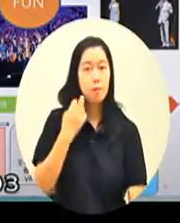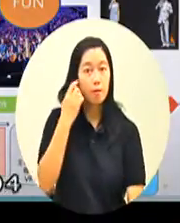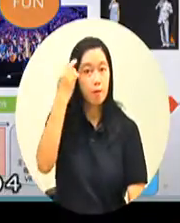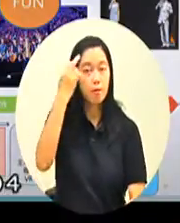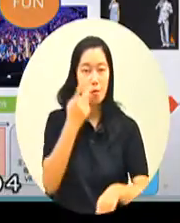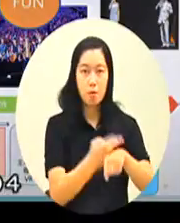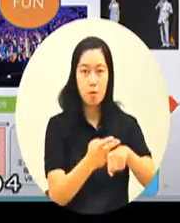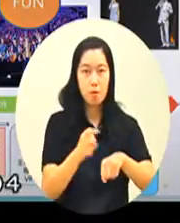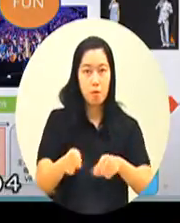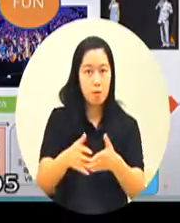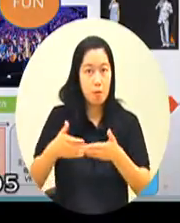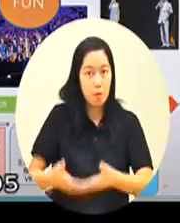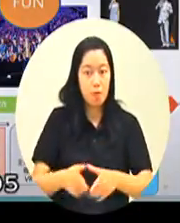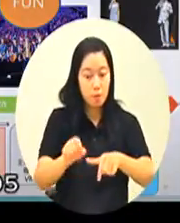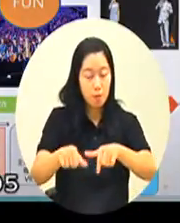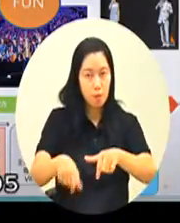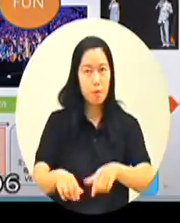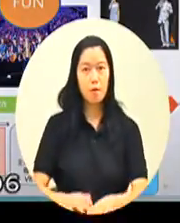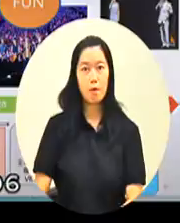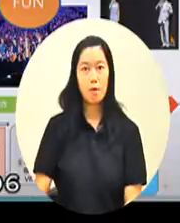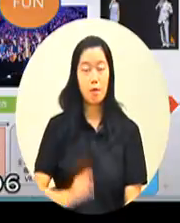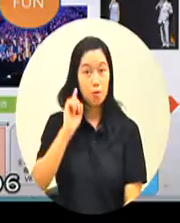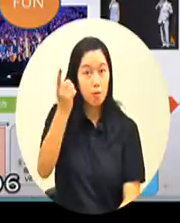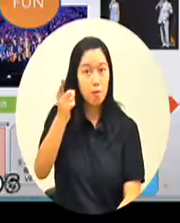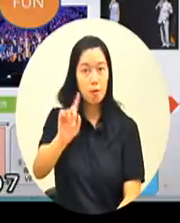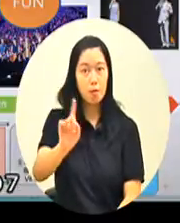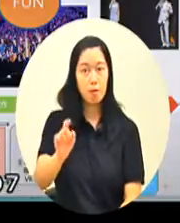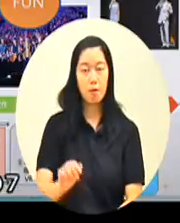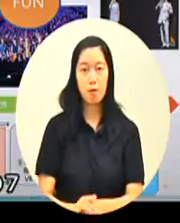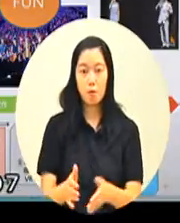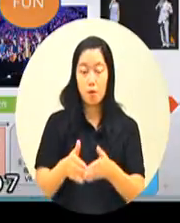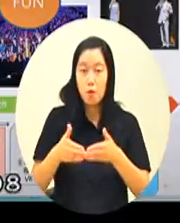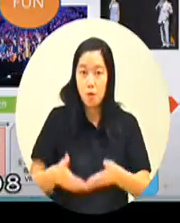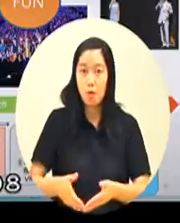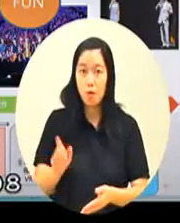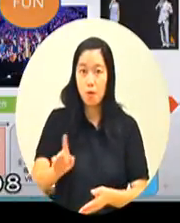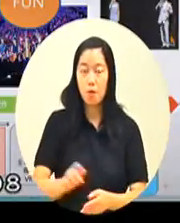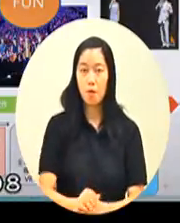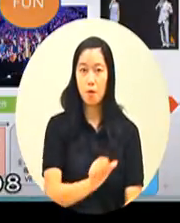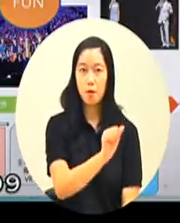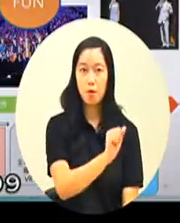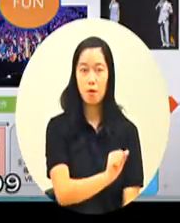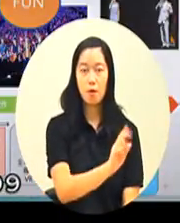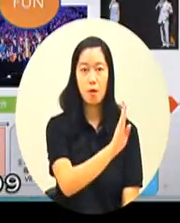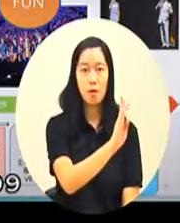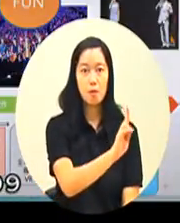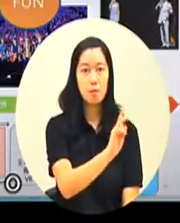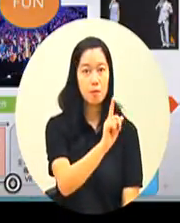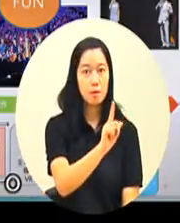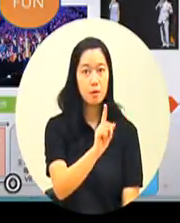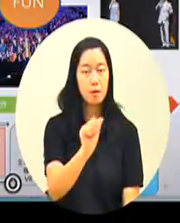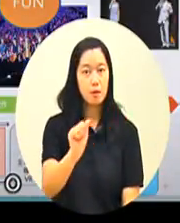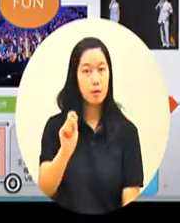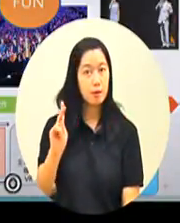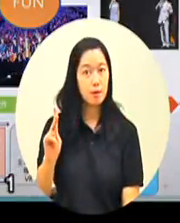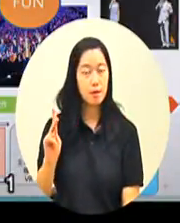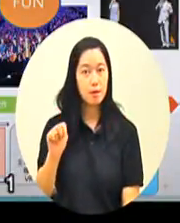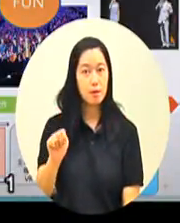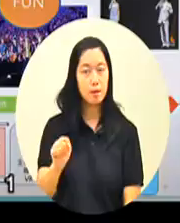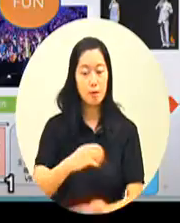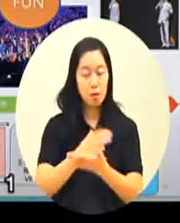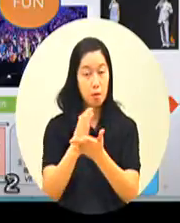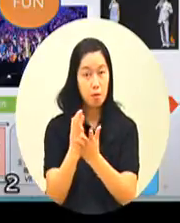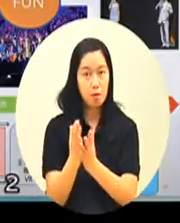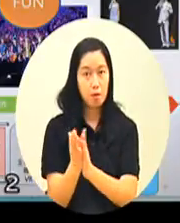重要的一些企业。那尤其大家现在最关心的，包括是 VR 还有 AR 这些相关技术的发展，对娱乐事业等